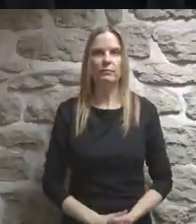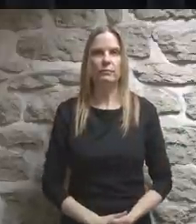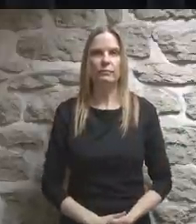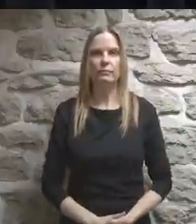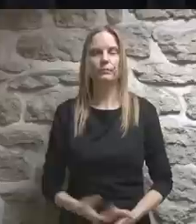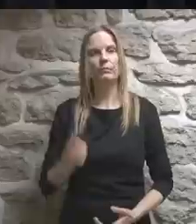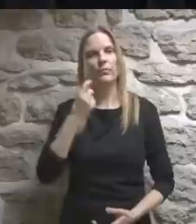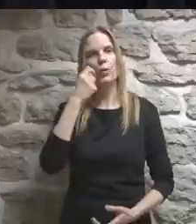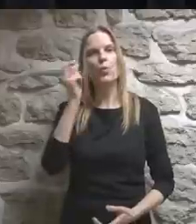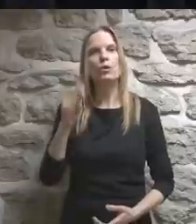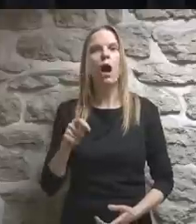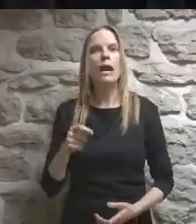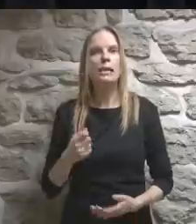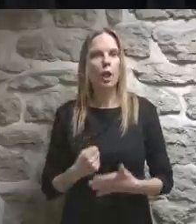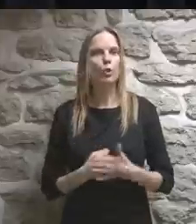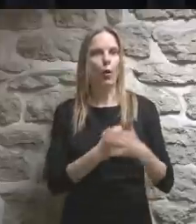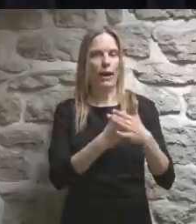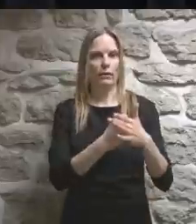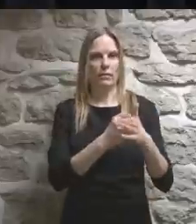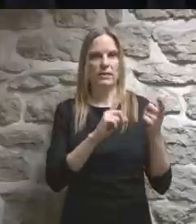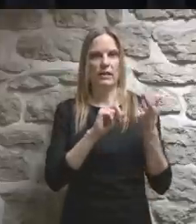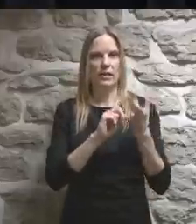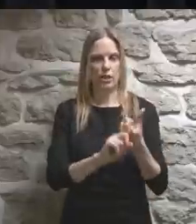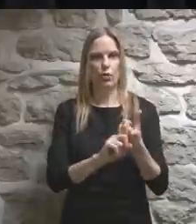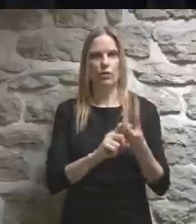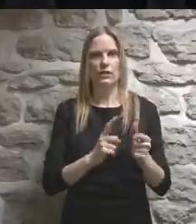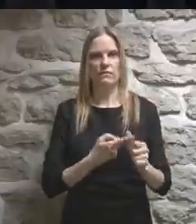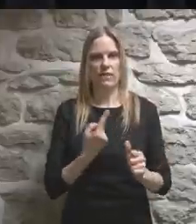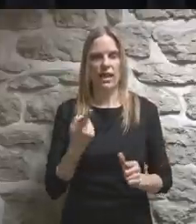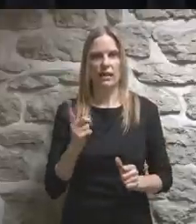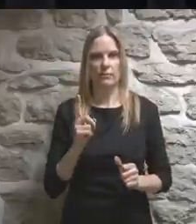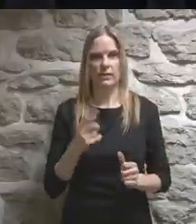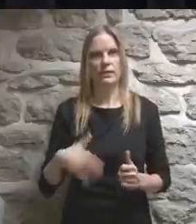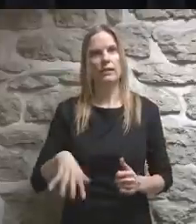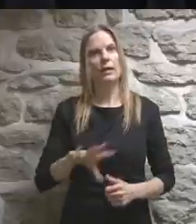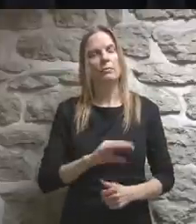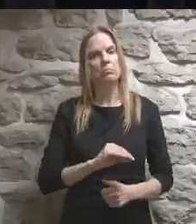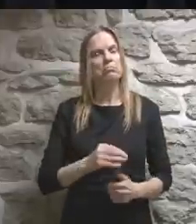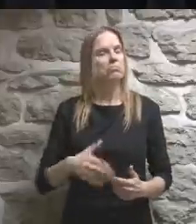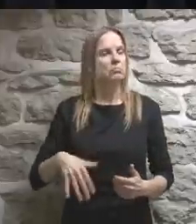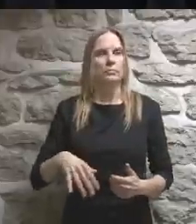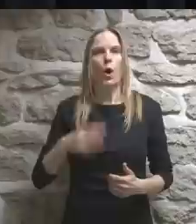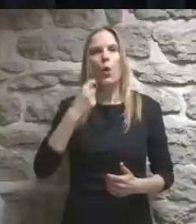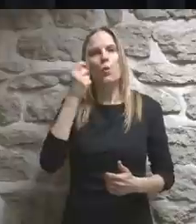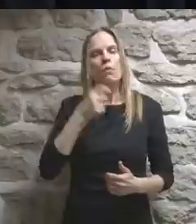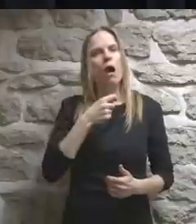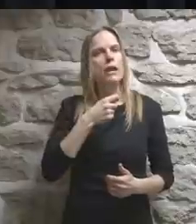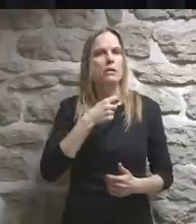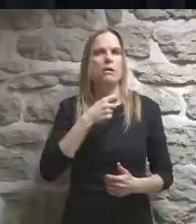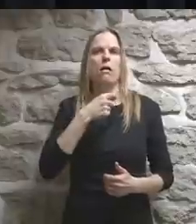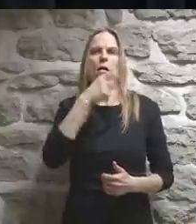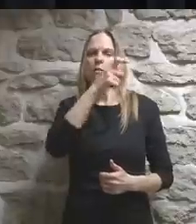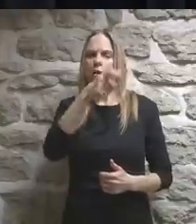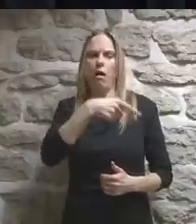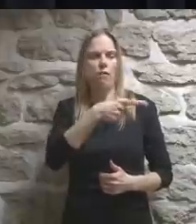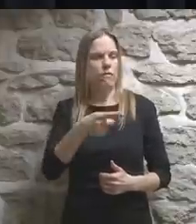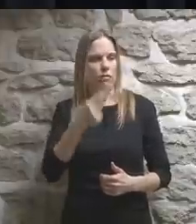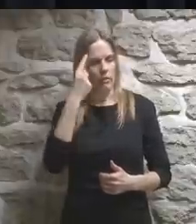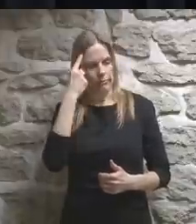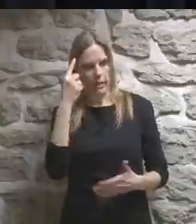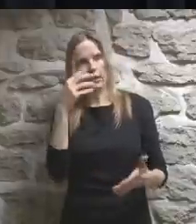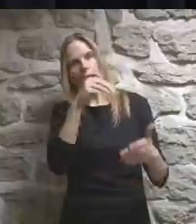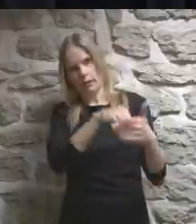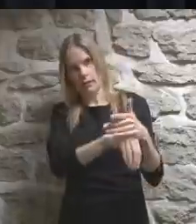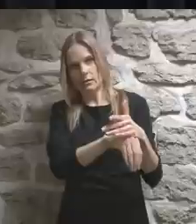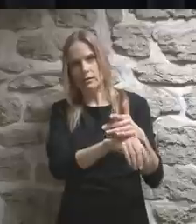Ukraina toetamisest veel. Me oleme mõtetes Ukraina rahvaga ja ma pean küll ütlema, et eile meil